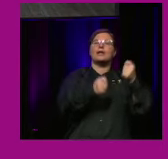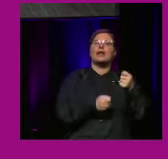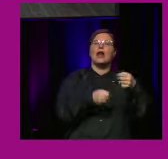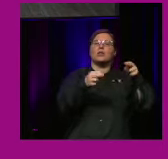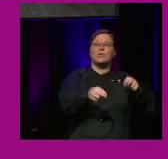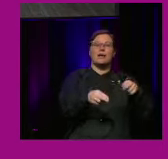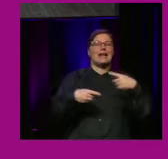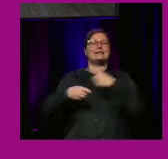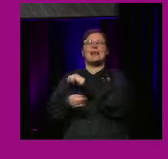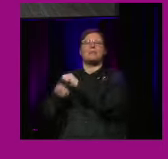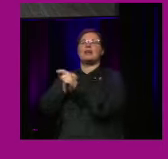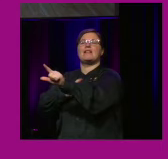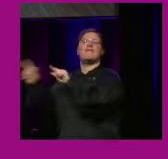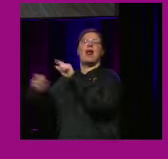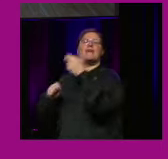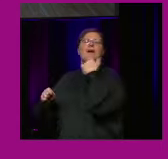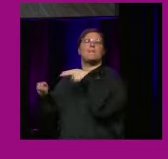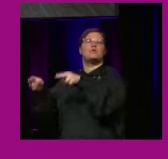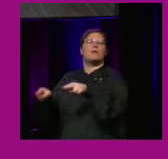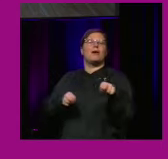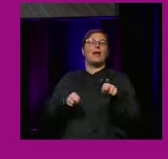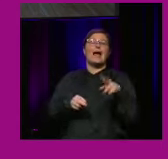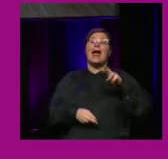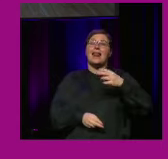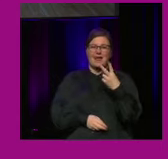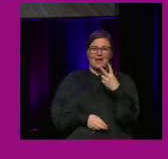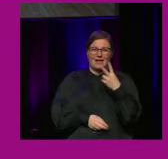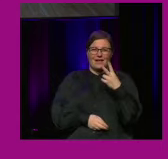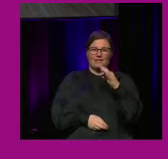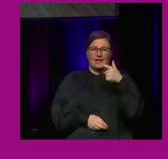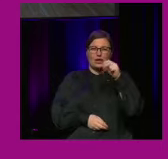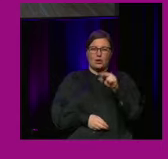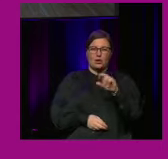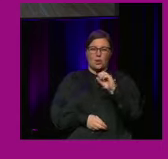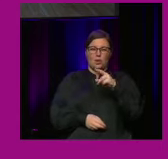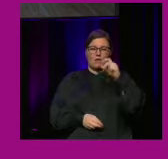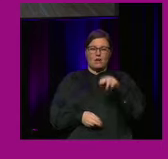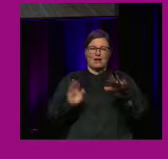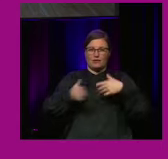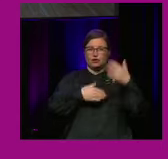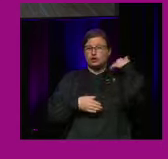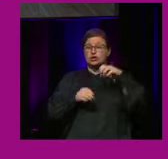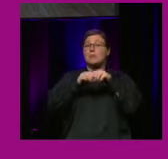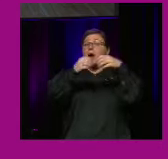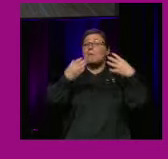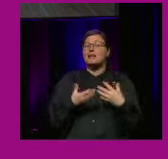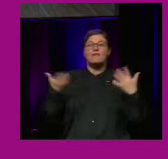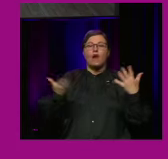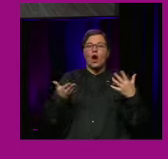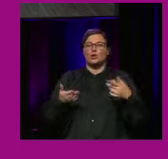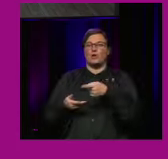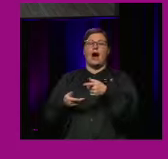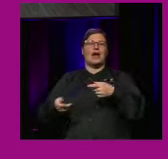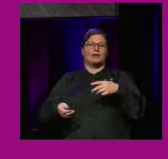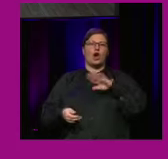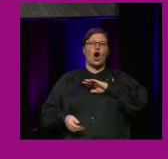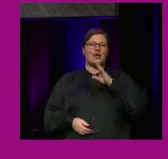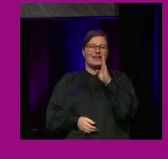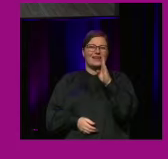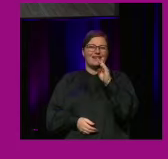politiskt. Eller som Viktor Orbán gjorde under pandemin, det vill säga att han styr med dekret.